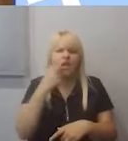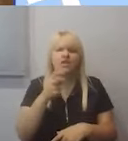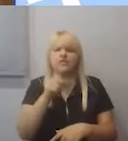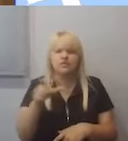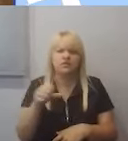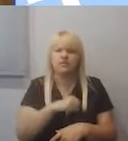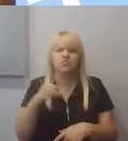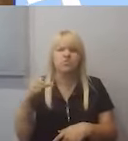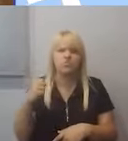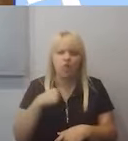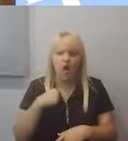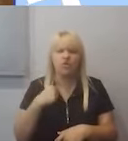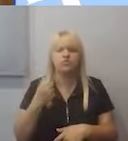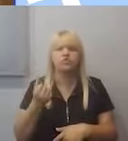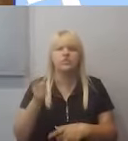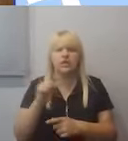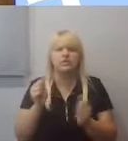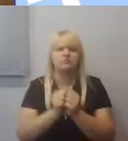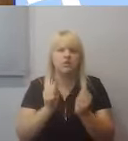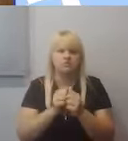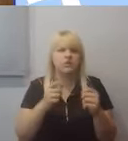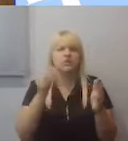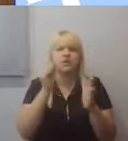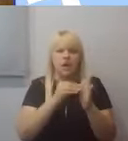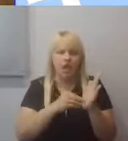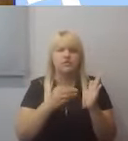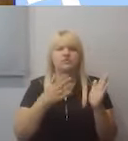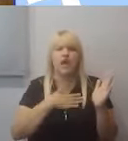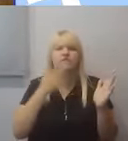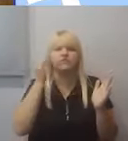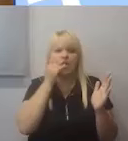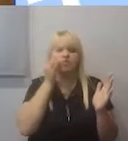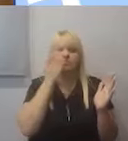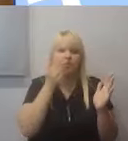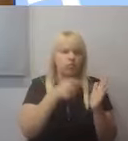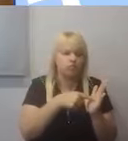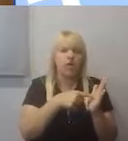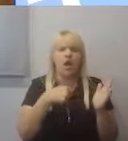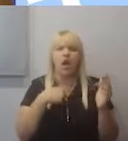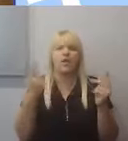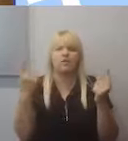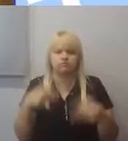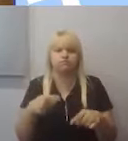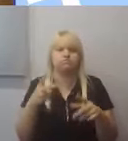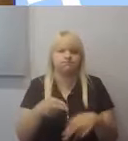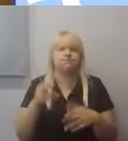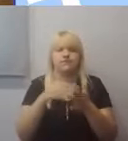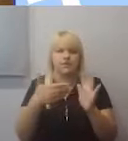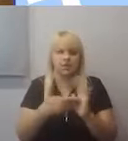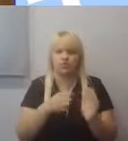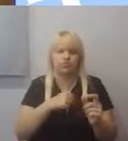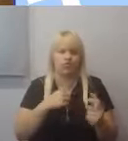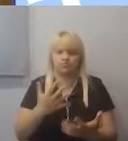nu kuriem ir uz lapiņas pierakstīti savi telefoni un kuri krīzes situācijā nevarēs pat noreaģēt ja ir jārēķinās ar